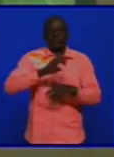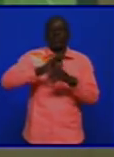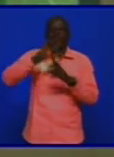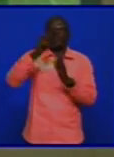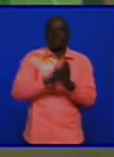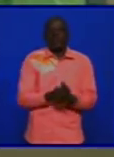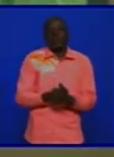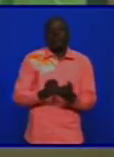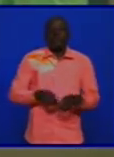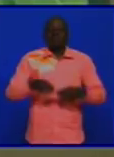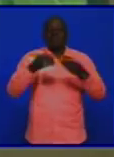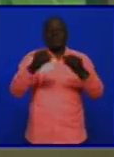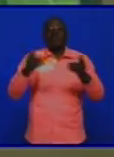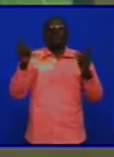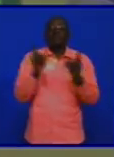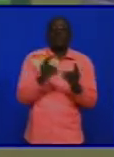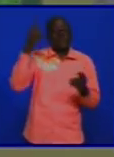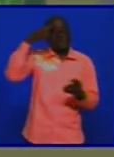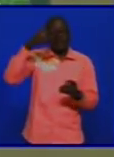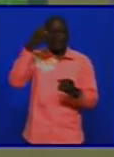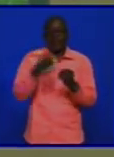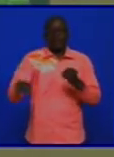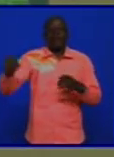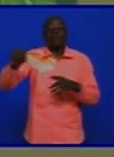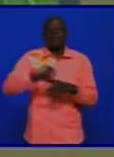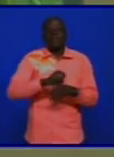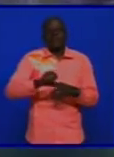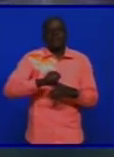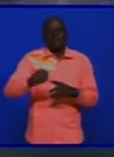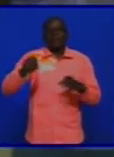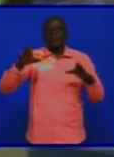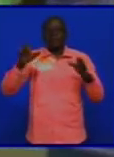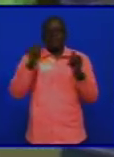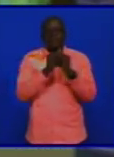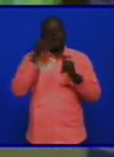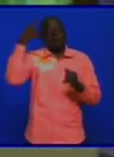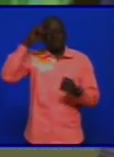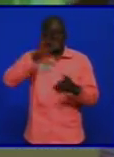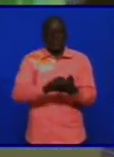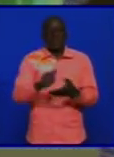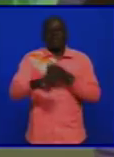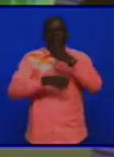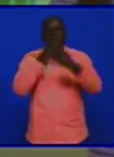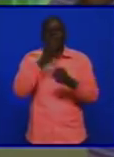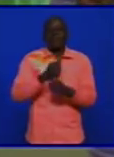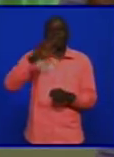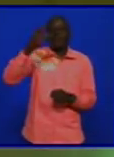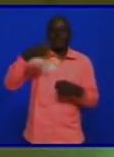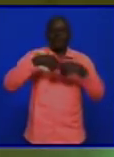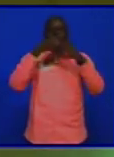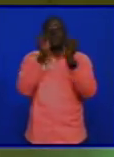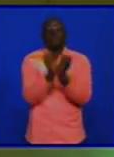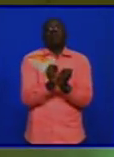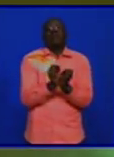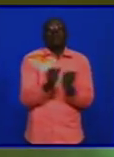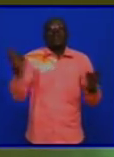des attestations de fin de stage. Quand Vacances Humour marque cette année sa troisième édition. Rendez-vous